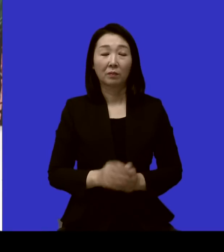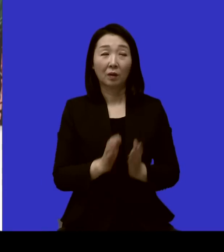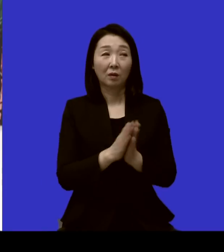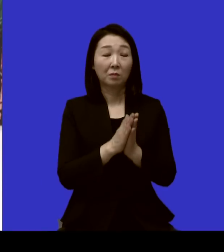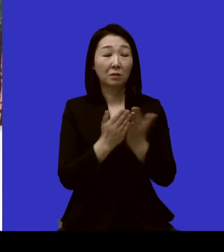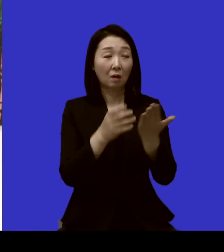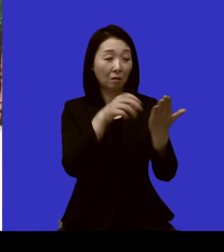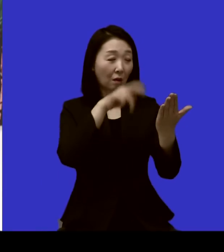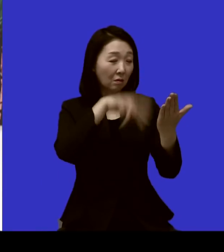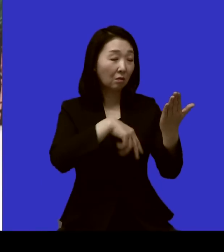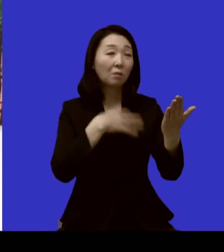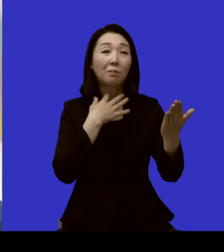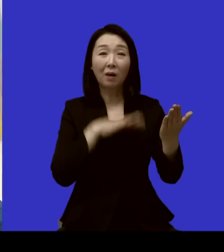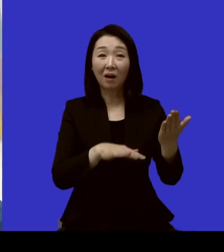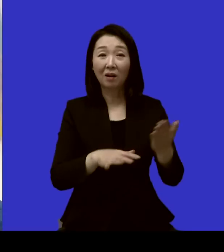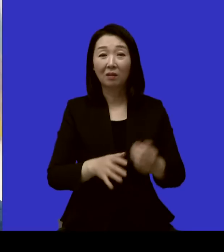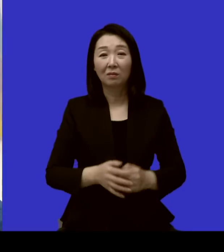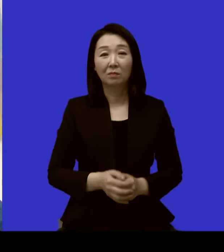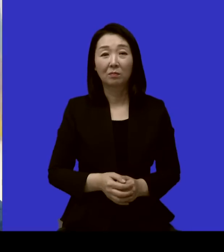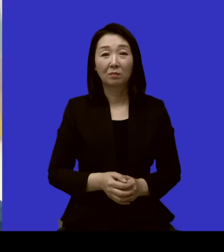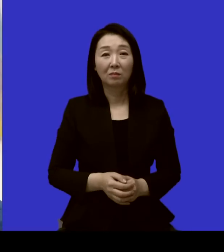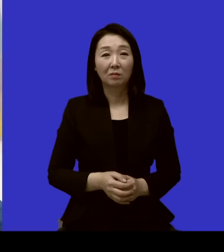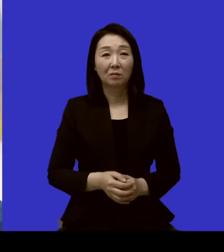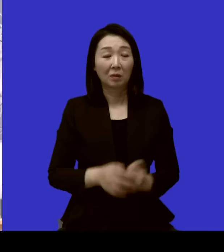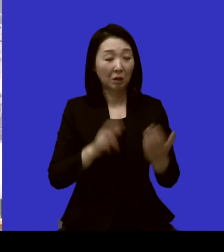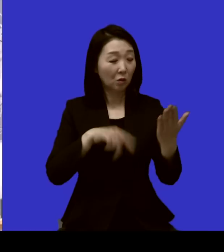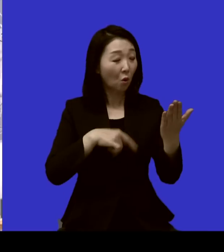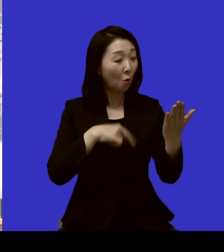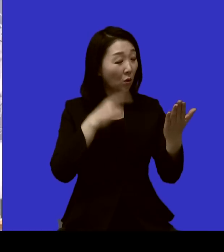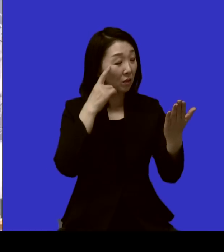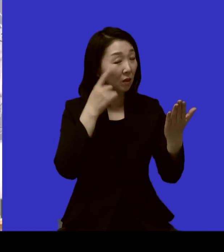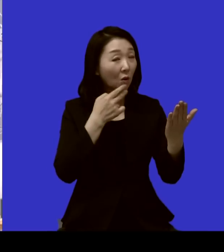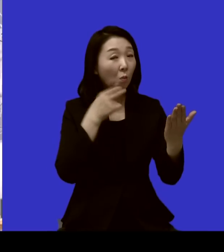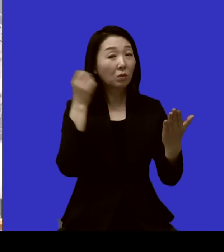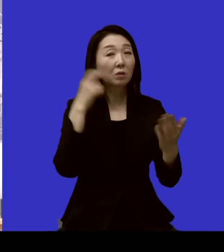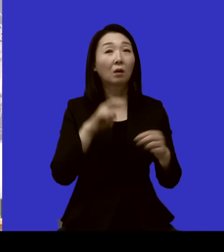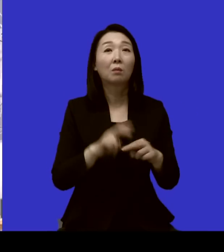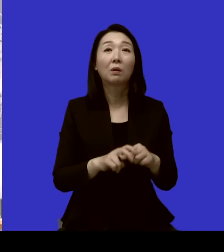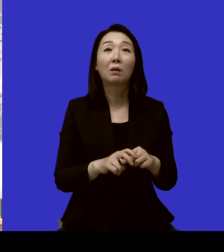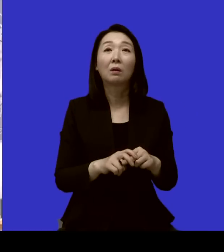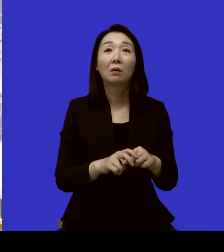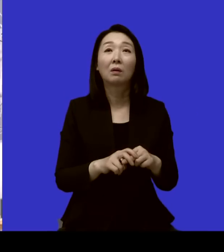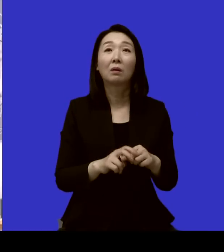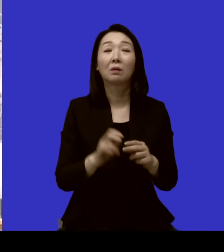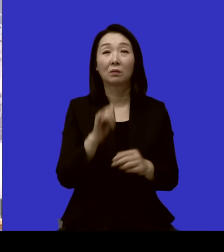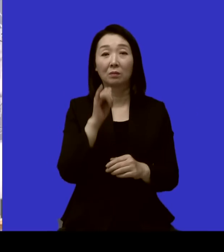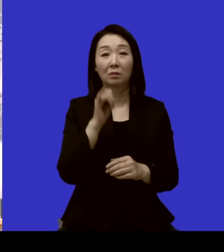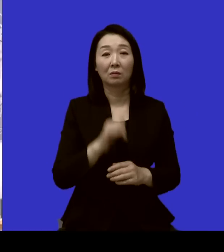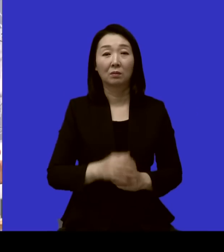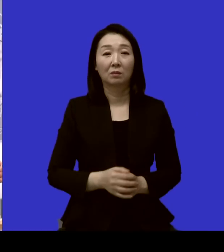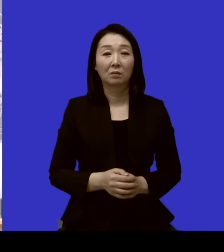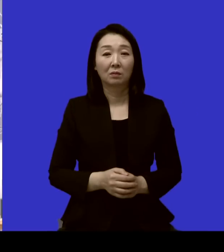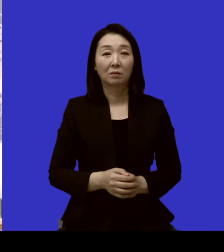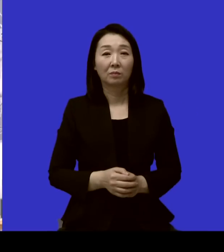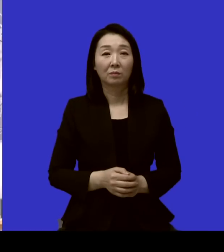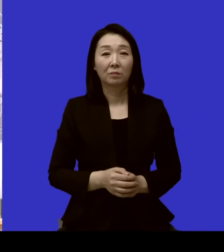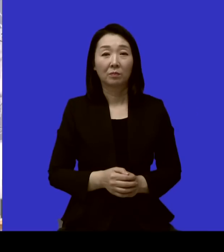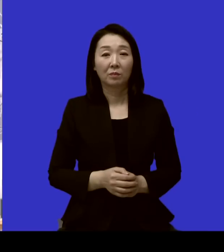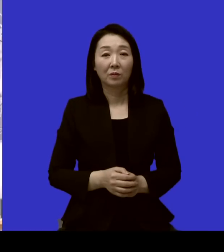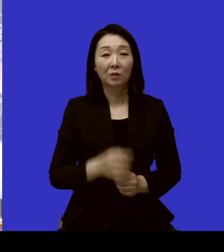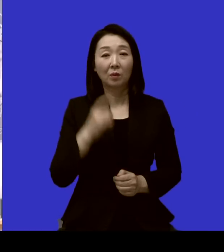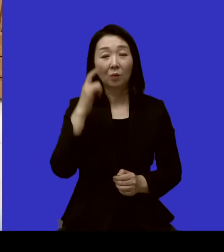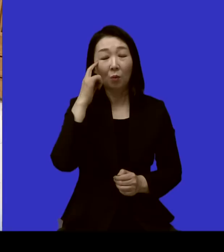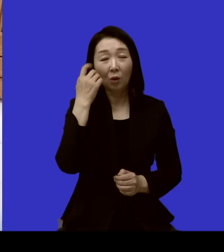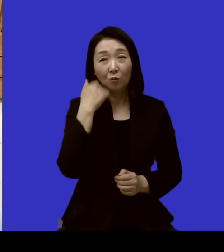제가 접해본 적이 없었기 그치. 때문에 네네. 뭐 읽어볼 엄두를 안 내고 예, 예. 이렇게 가만히 앉아고 있었는데 이제 계속 좀